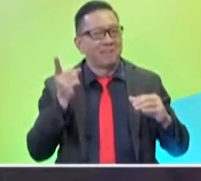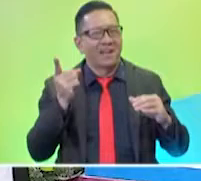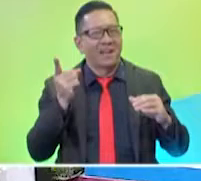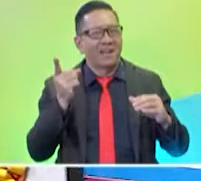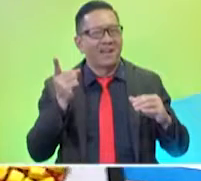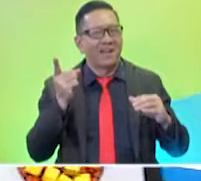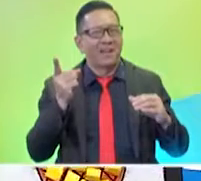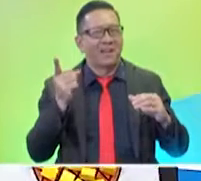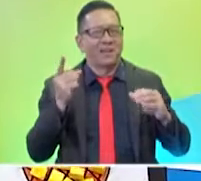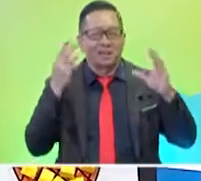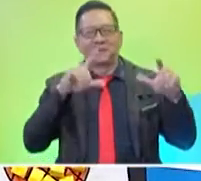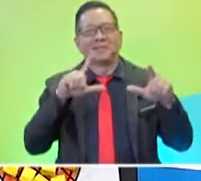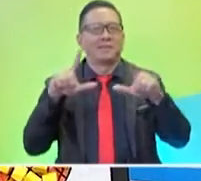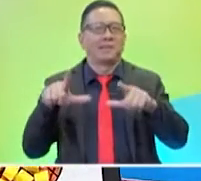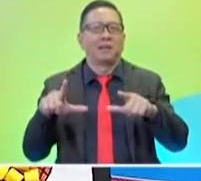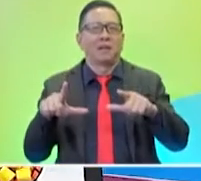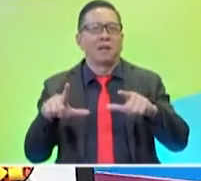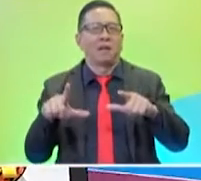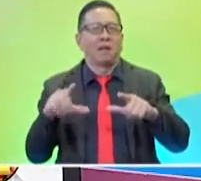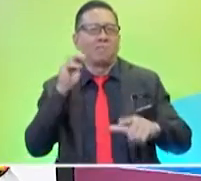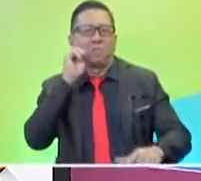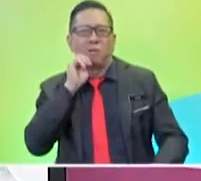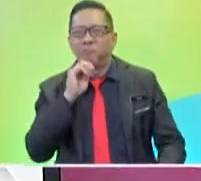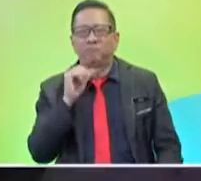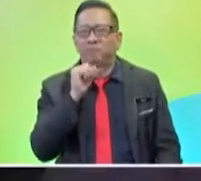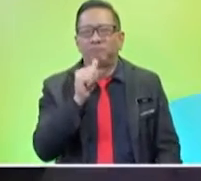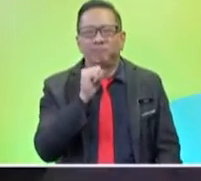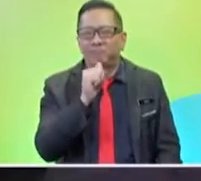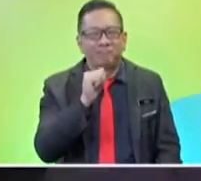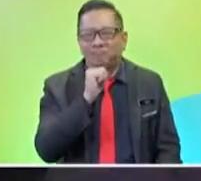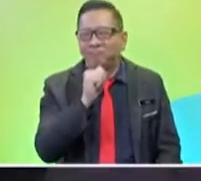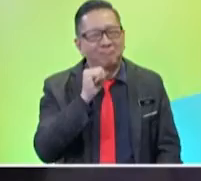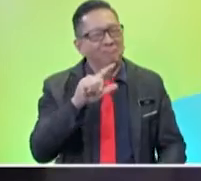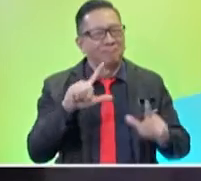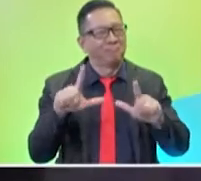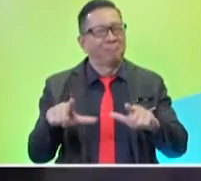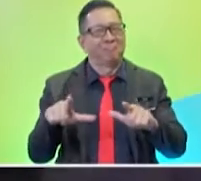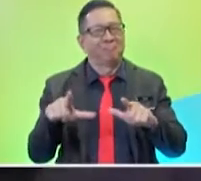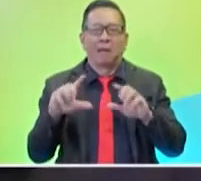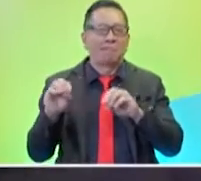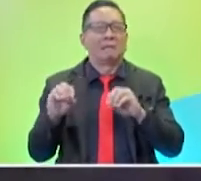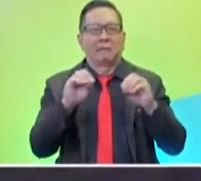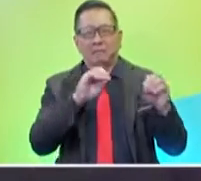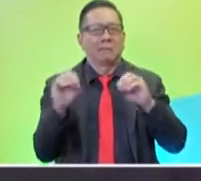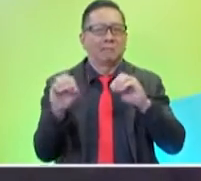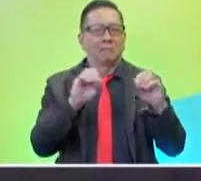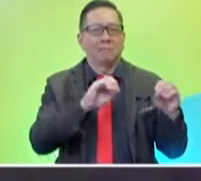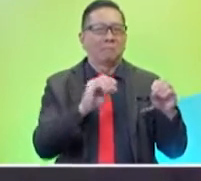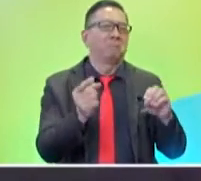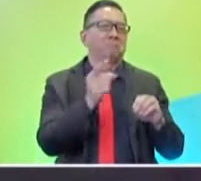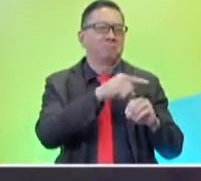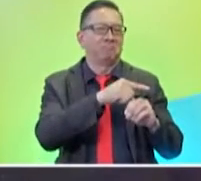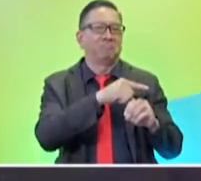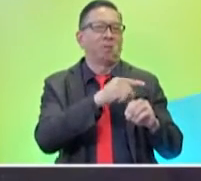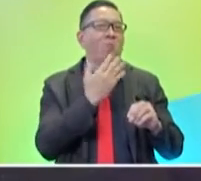Mira. Letak kat sinilah. Mira, bukan di situ letaknya. Cikgu rasa lebih sesuai kita letakkan di sebelah